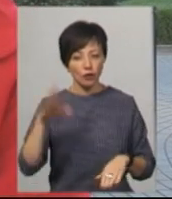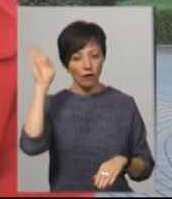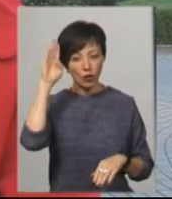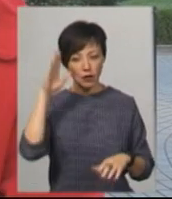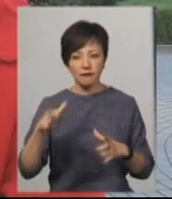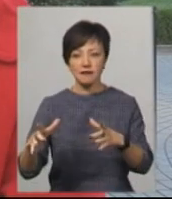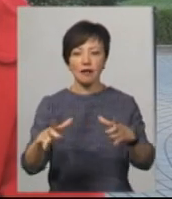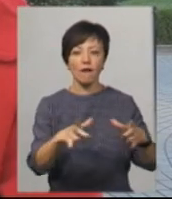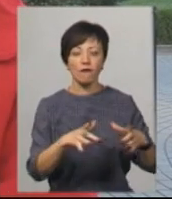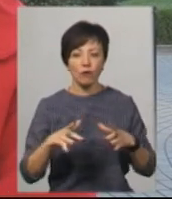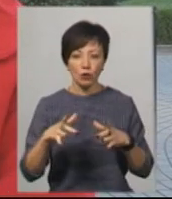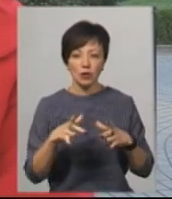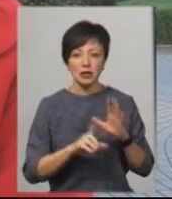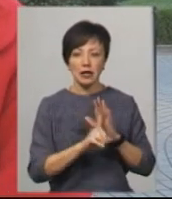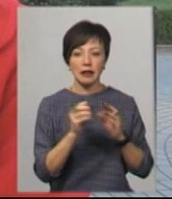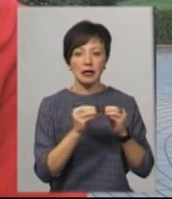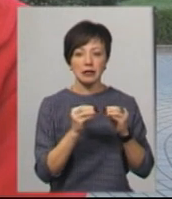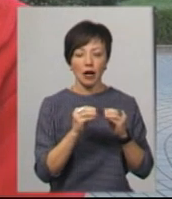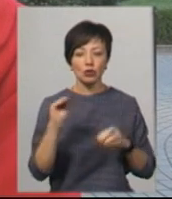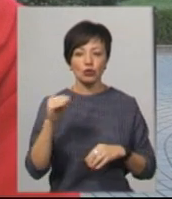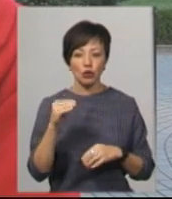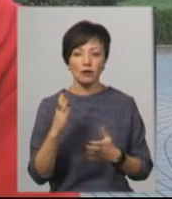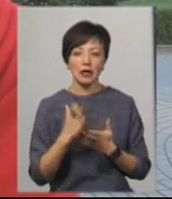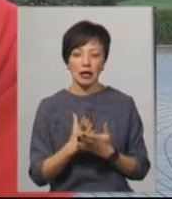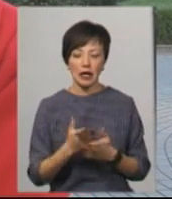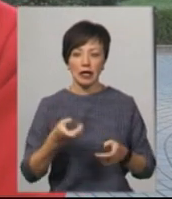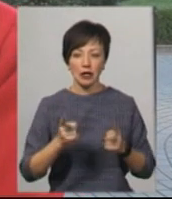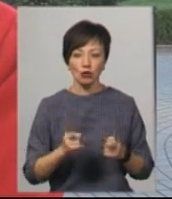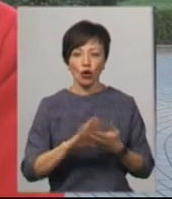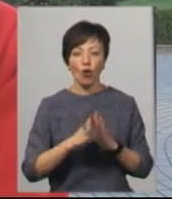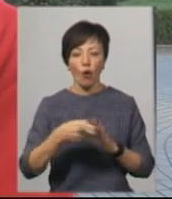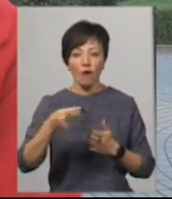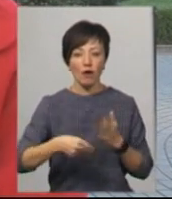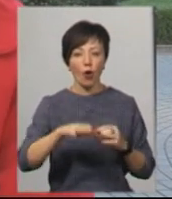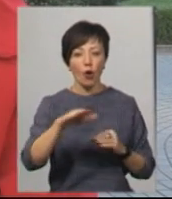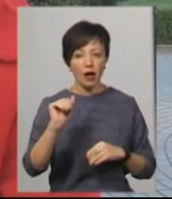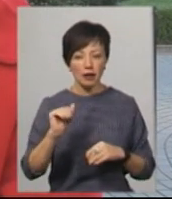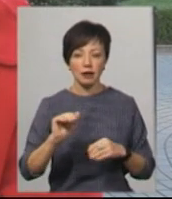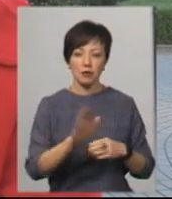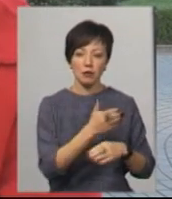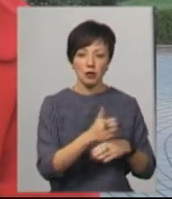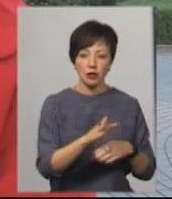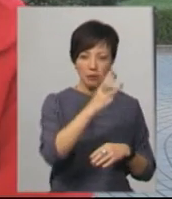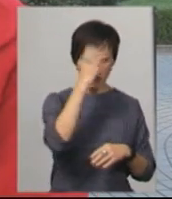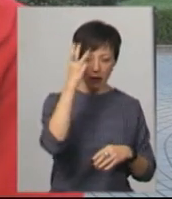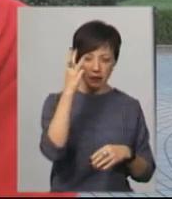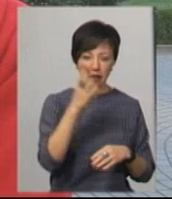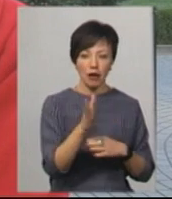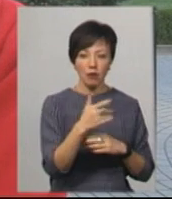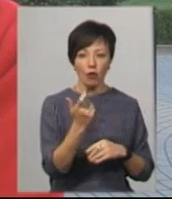у ставу з 10 жовтня. Також є діючий договір оренди, який укладений між ПАД «Хмельницьк